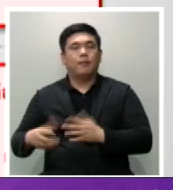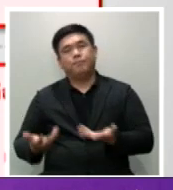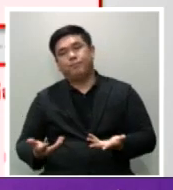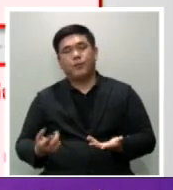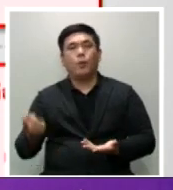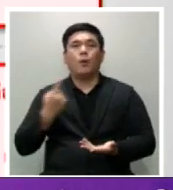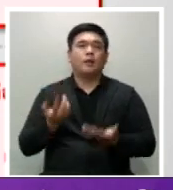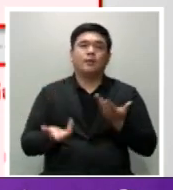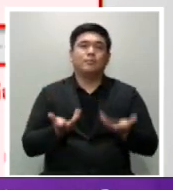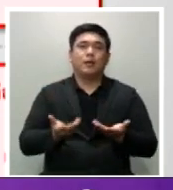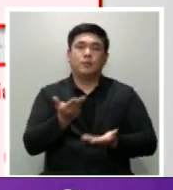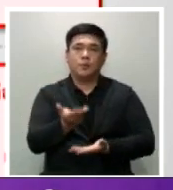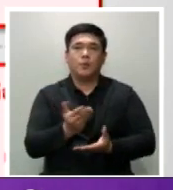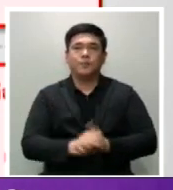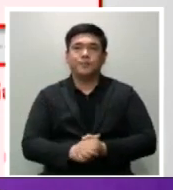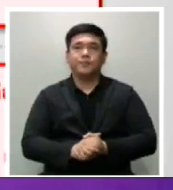จะว่าแล้วล่ะครับ